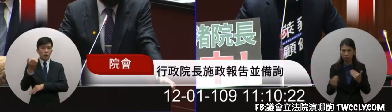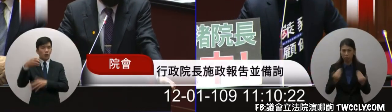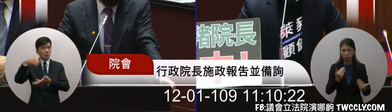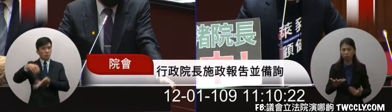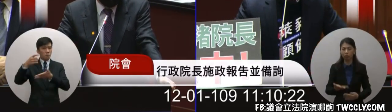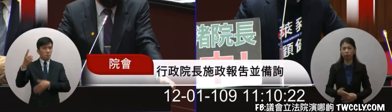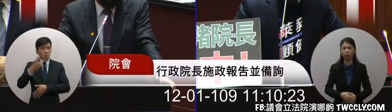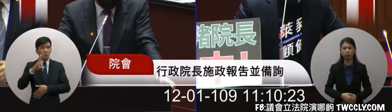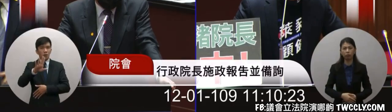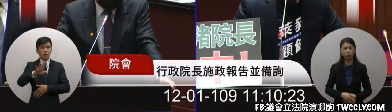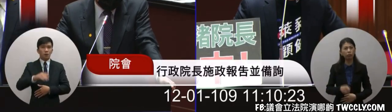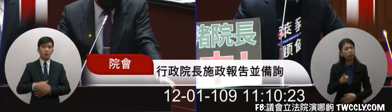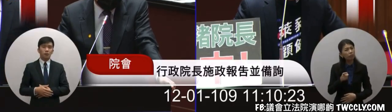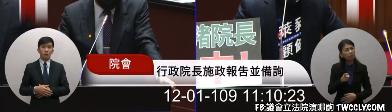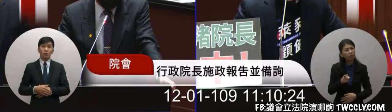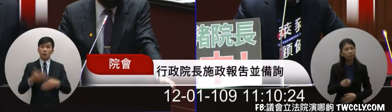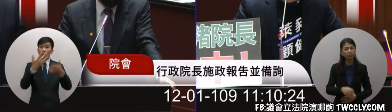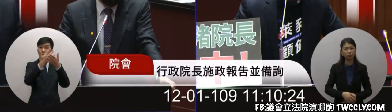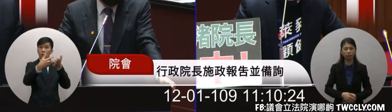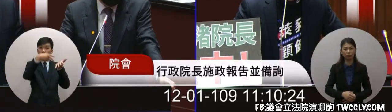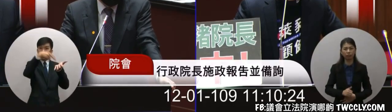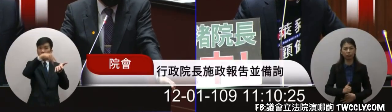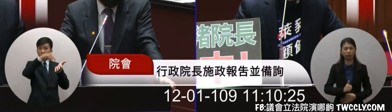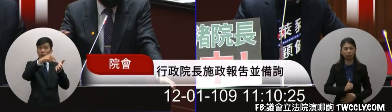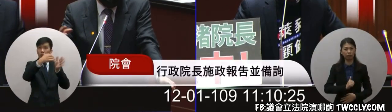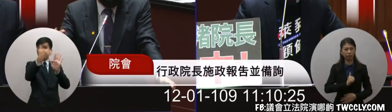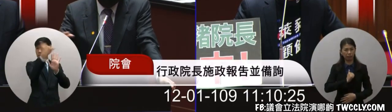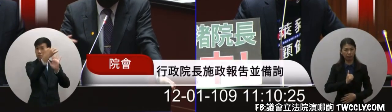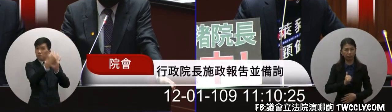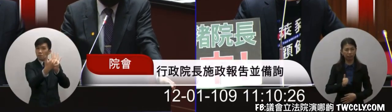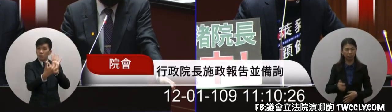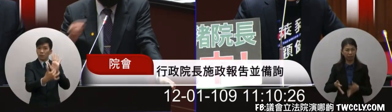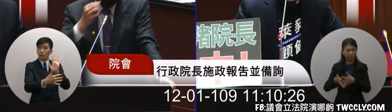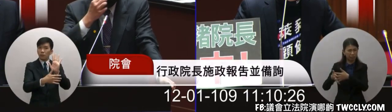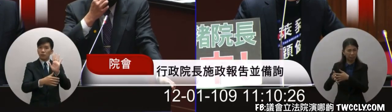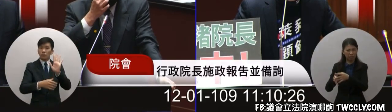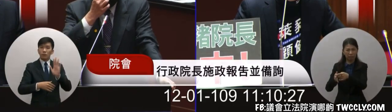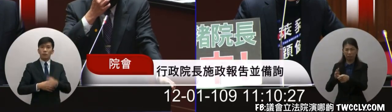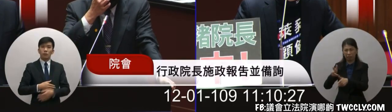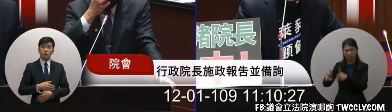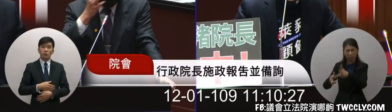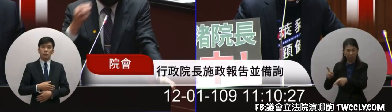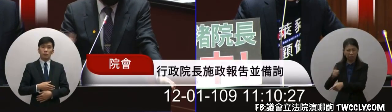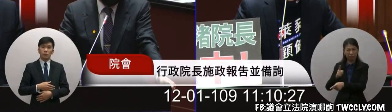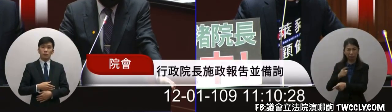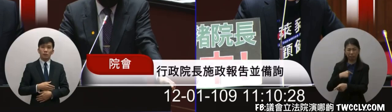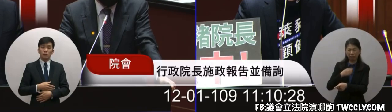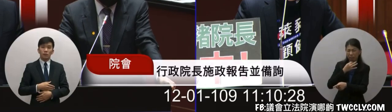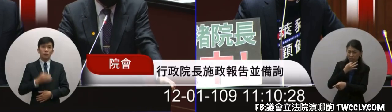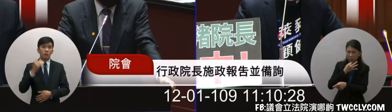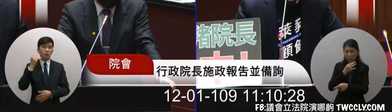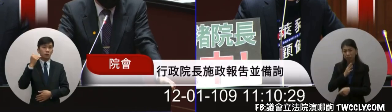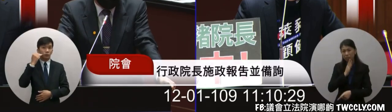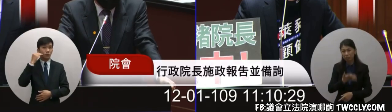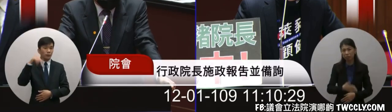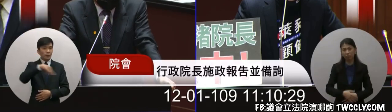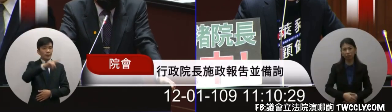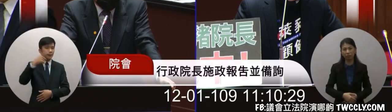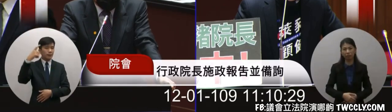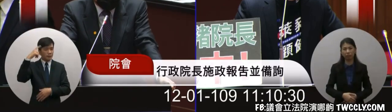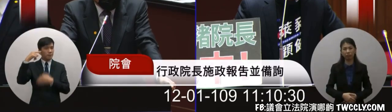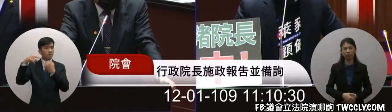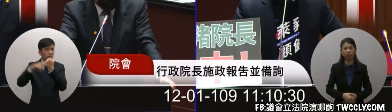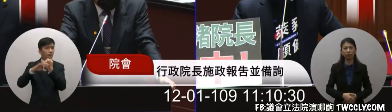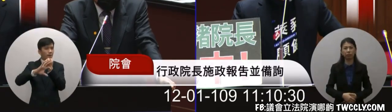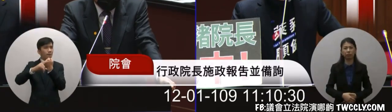过，就 连这样也不行。我们真的怕得罪美国的猪肉商。 这基本上就是大家有很多的方法去达